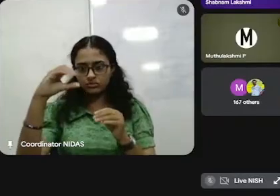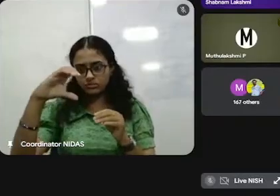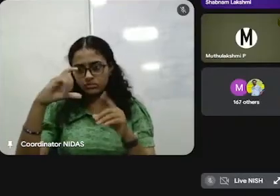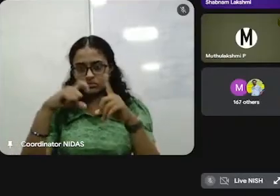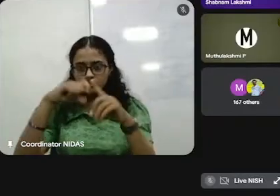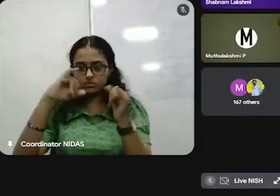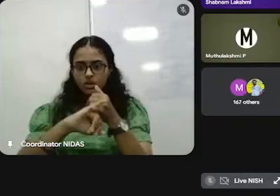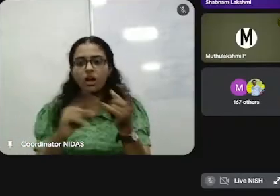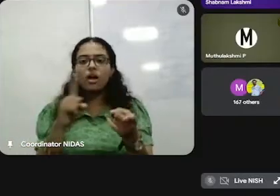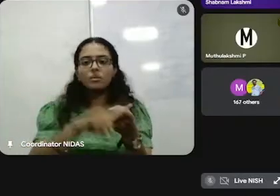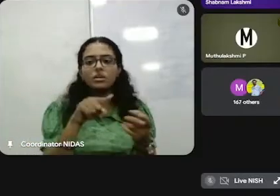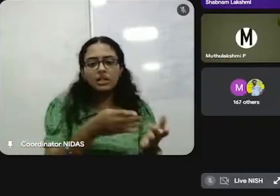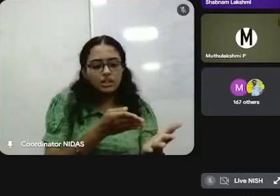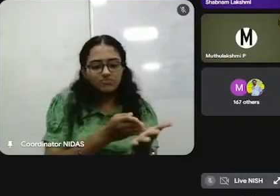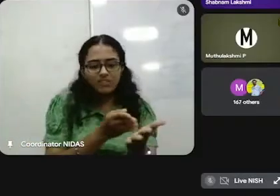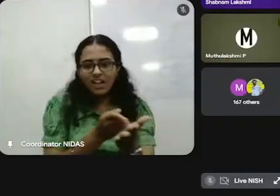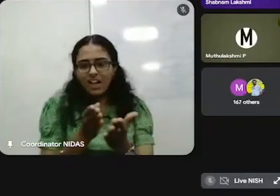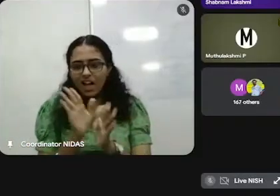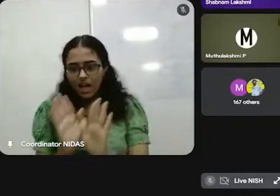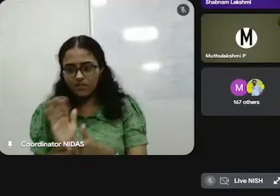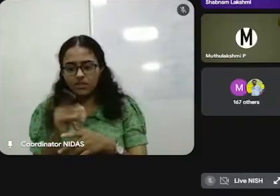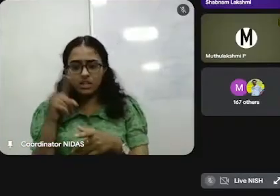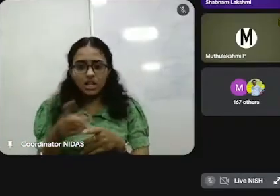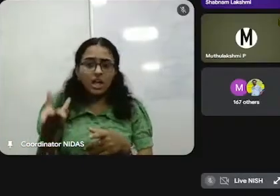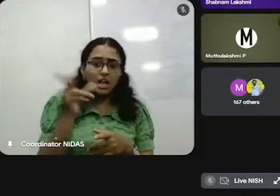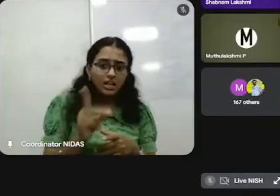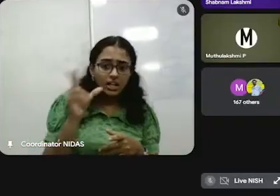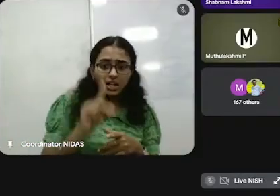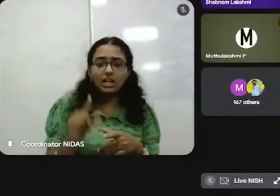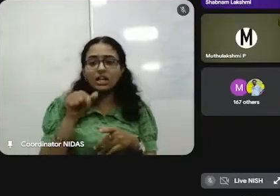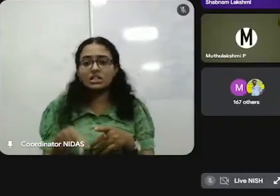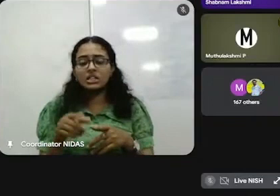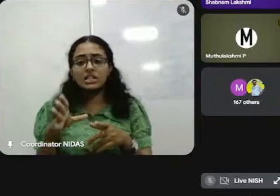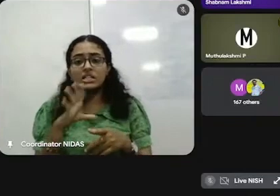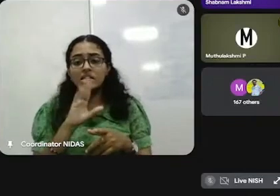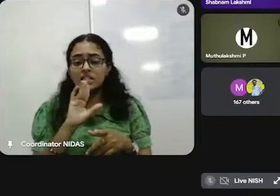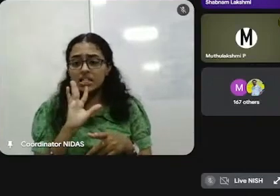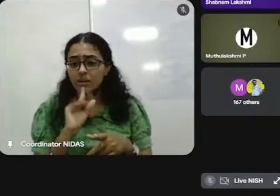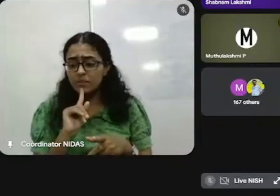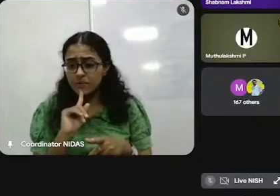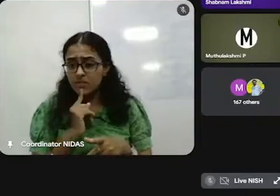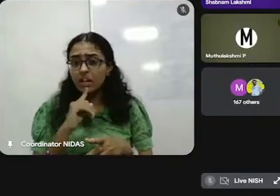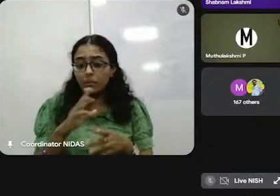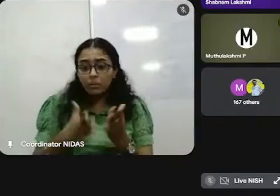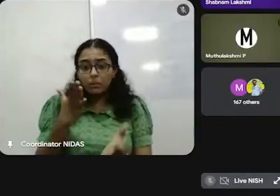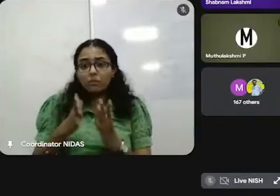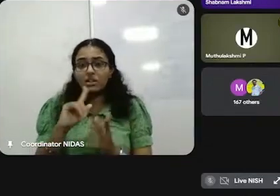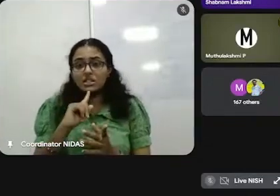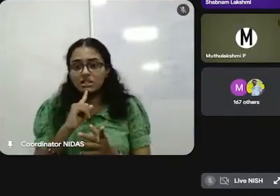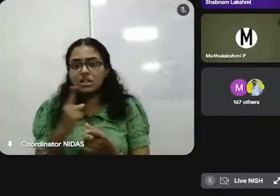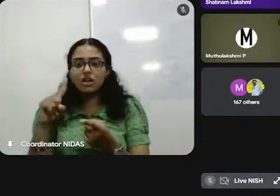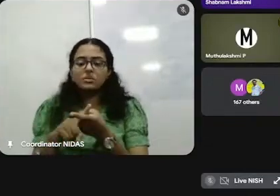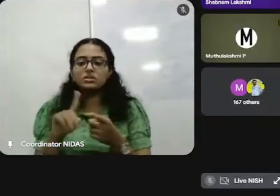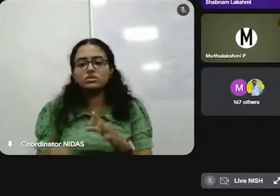ട്രാൻസിയന്റ് ആയിട്ടുള്ള അറ്റാക്സ് വരുന്നത്. പക്ഷേ ഇത് വീണ്ടും മുന്നോട്ട് പോകുന്ന ഉടനെ സിവിയർ ആയിട്ടുള്ള ഒരു സ്ട്രോക്ക് വരാനുള്ള സാധ്യതയുണ്ട്. ആ കുട്ടി ഒരു 3